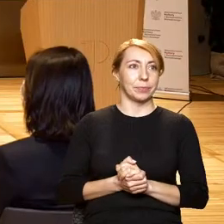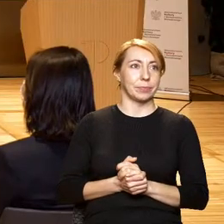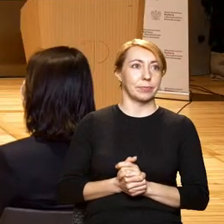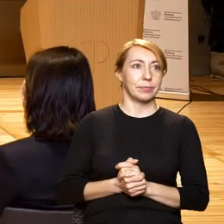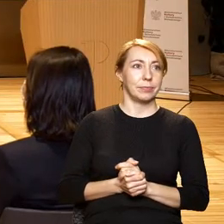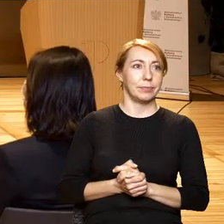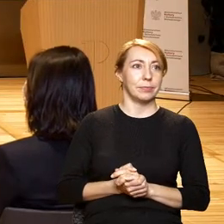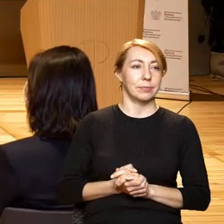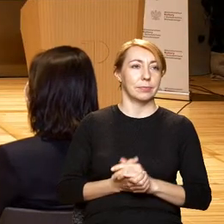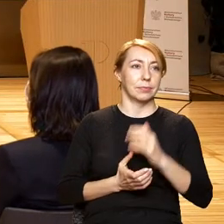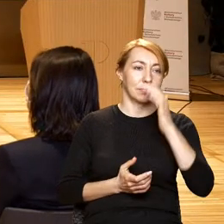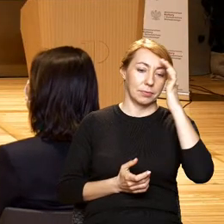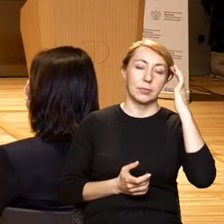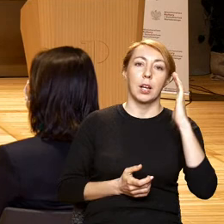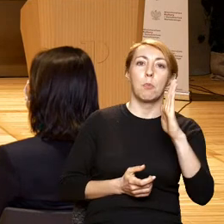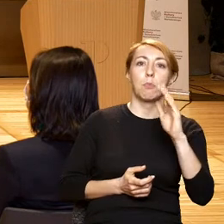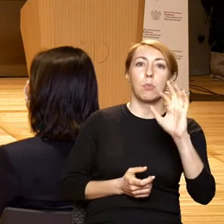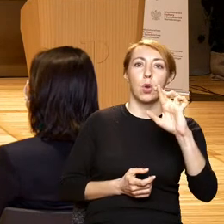no,